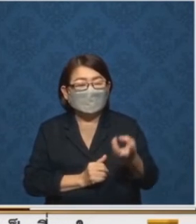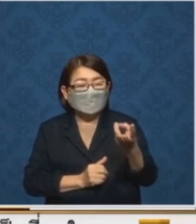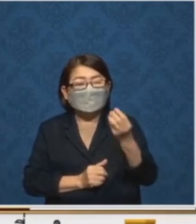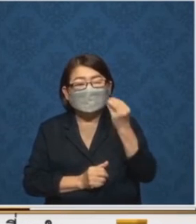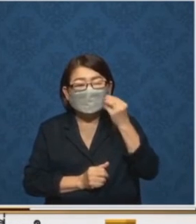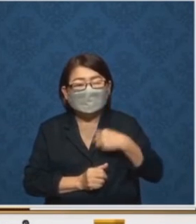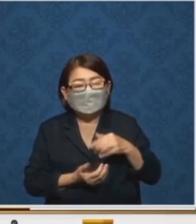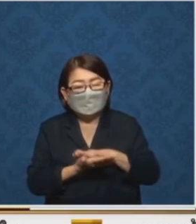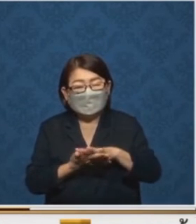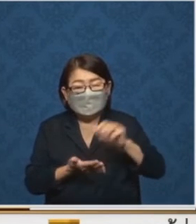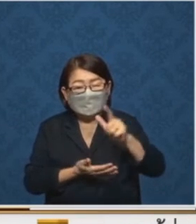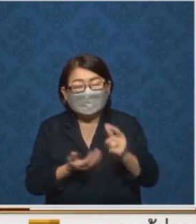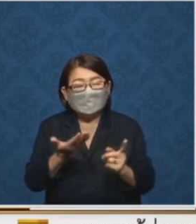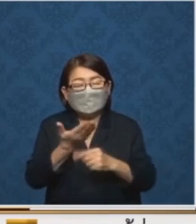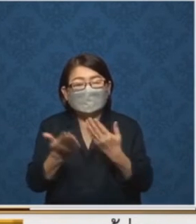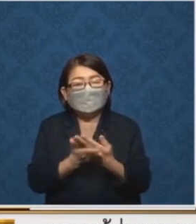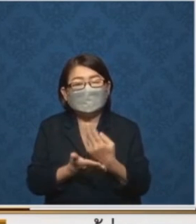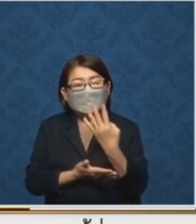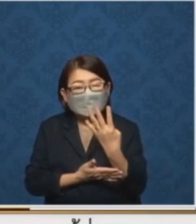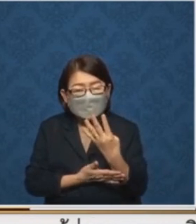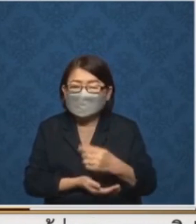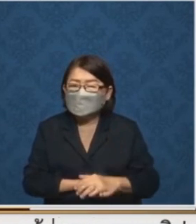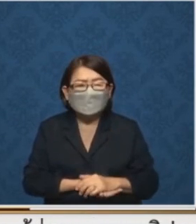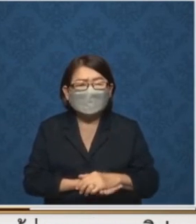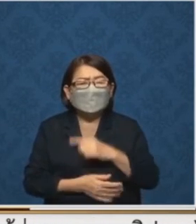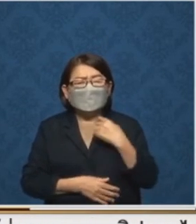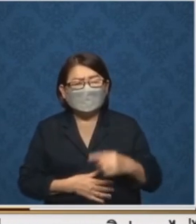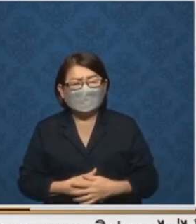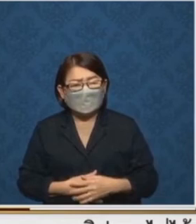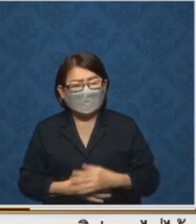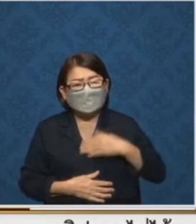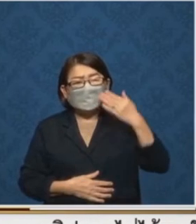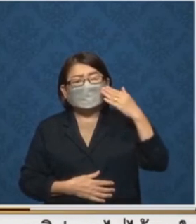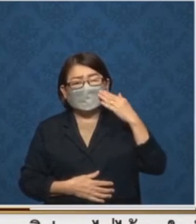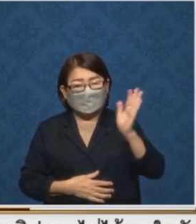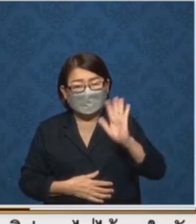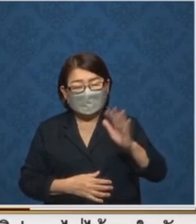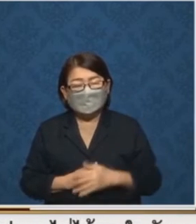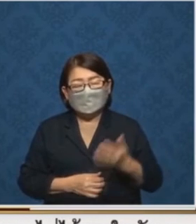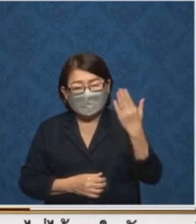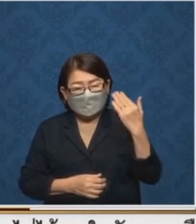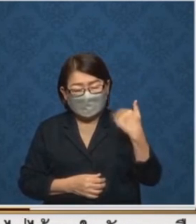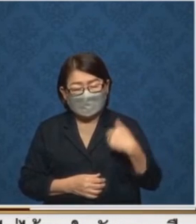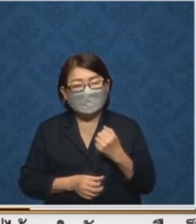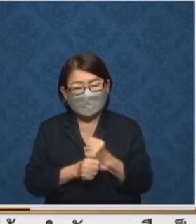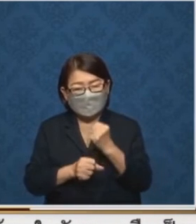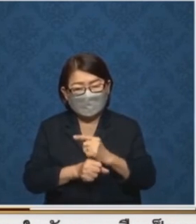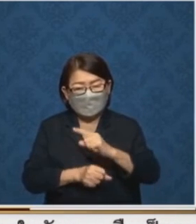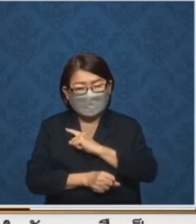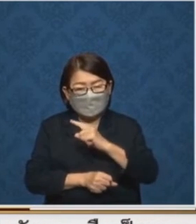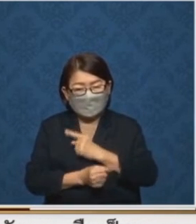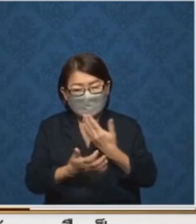ต่างชาติฟันทงเศรฐกไทยแย่สาหัปีนี้รับรองโตต่ำกบศูนย์ไปดแนต่ไปครั